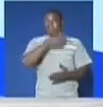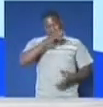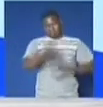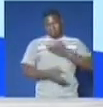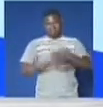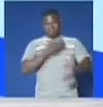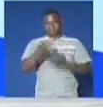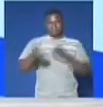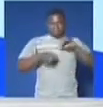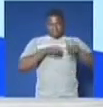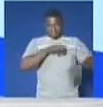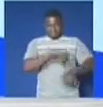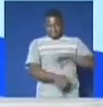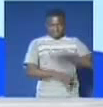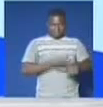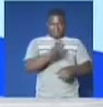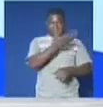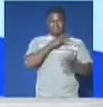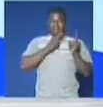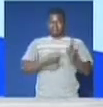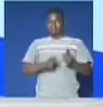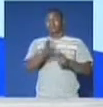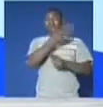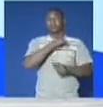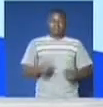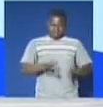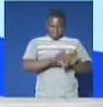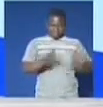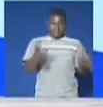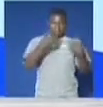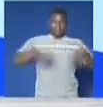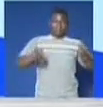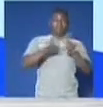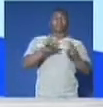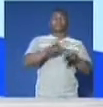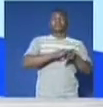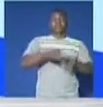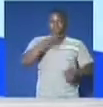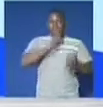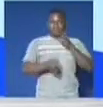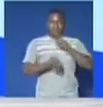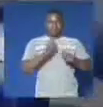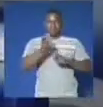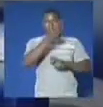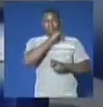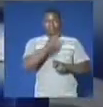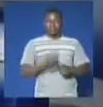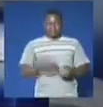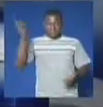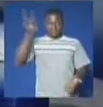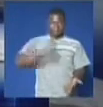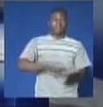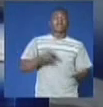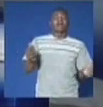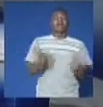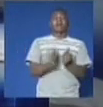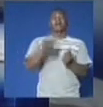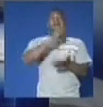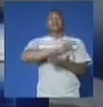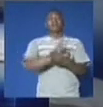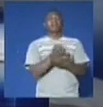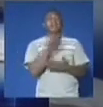le détournement des armes. L'ouverture de la rencontre sur les enjeux de la mise en œuvre du traité avec Issa Kafando et Maïmouna